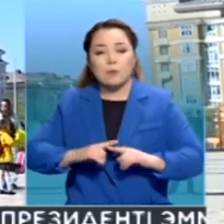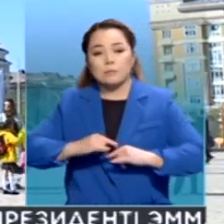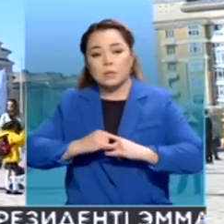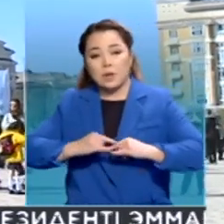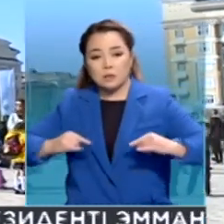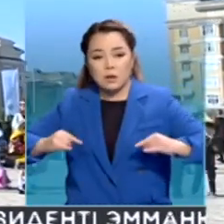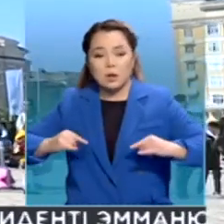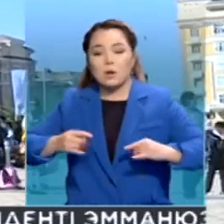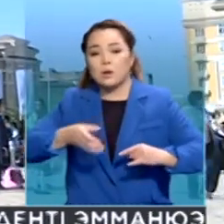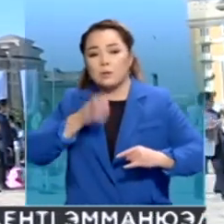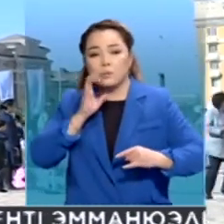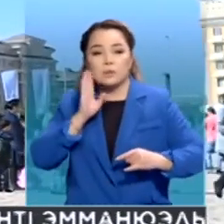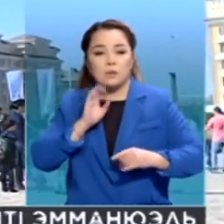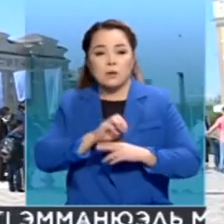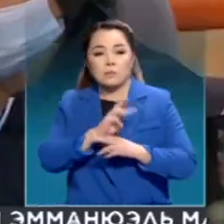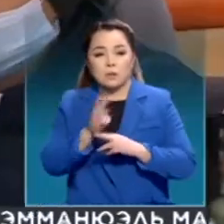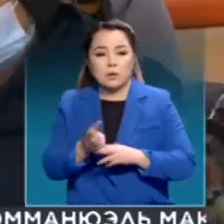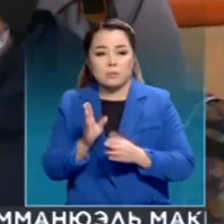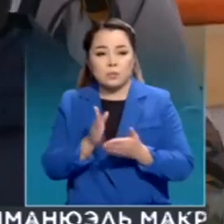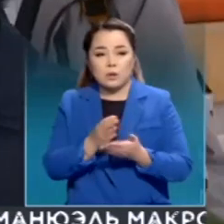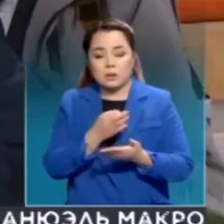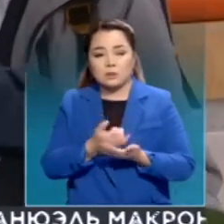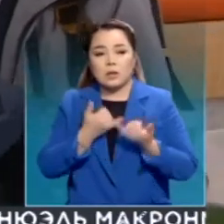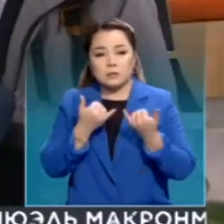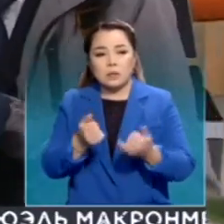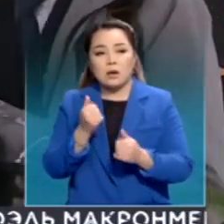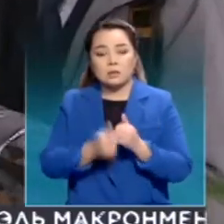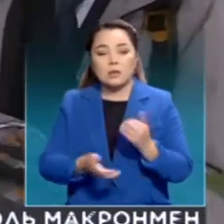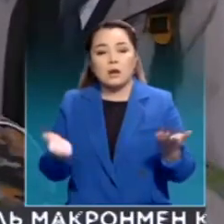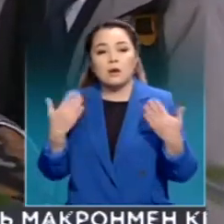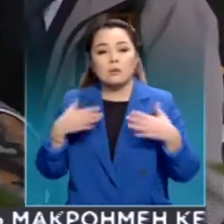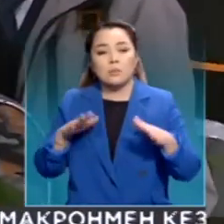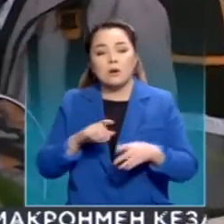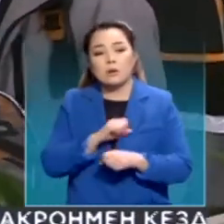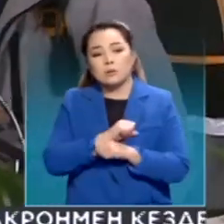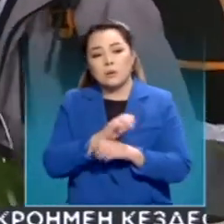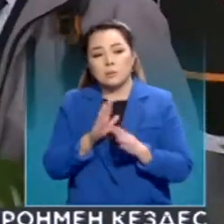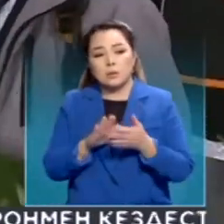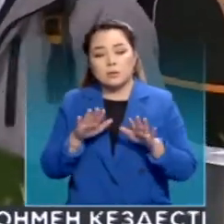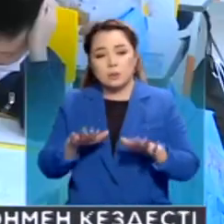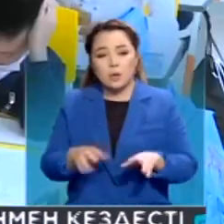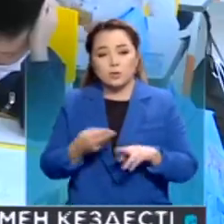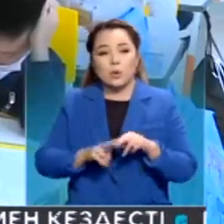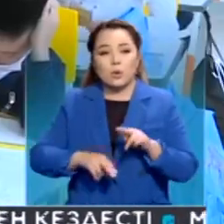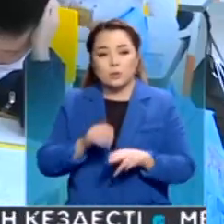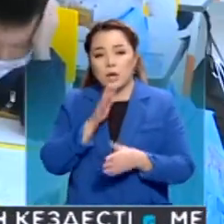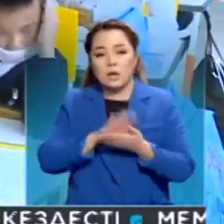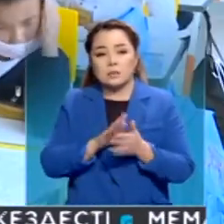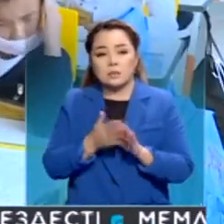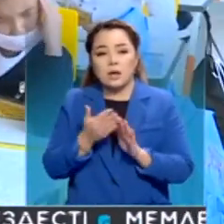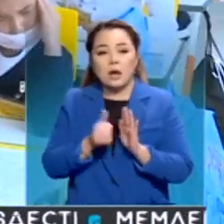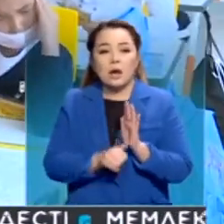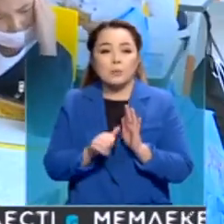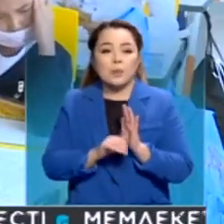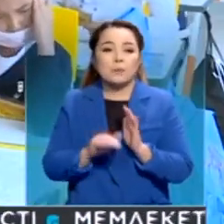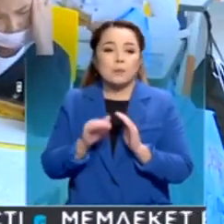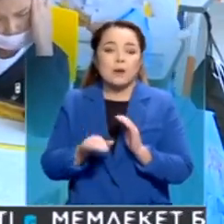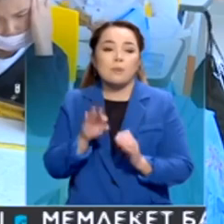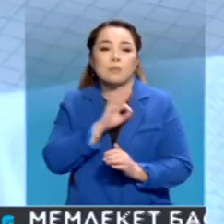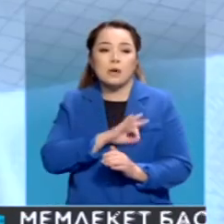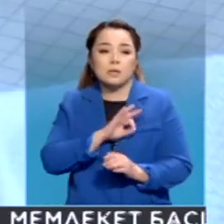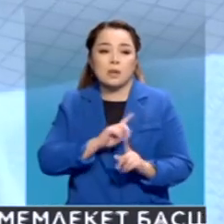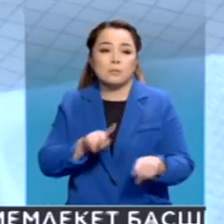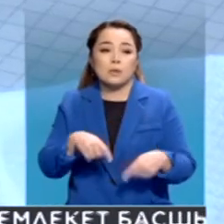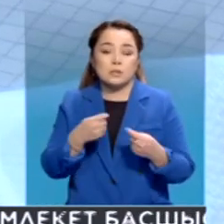мен ауыз су фонтандары қойылады. Әр қабатта тынығу алаңдары болады. Оның үстіне құрылыс кезеңінде 60 мың пайдалануға